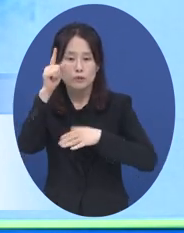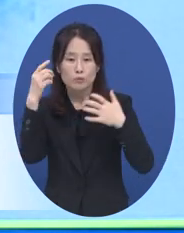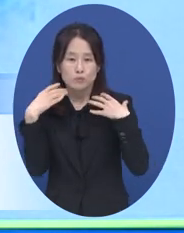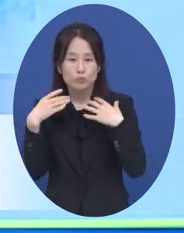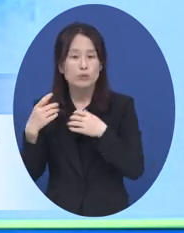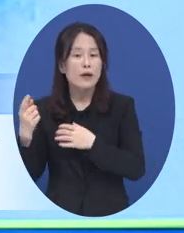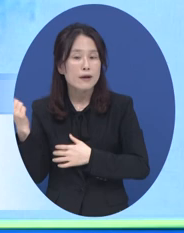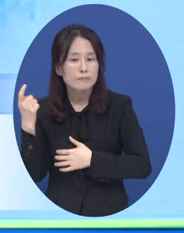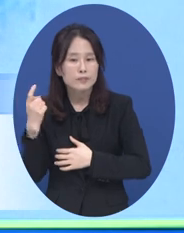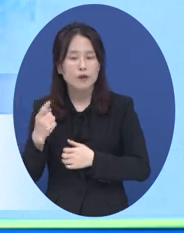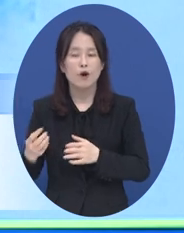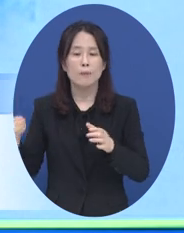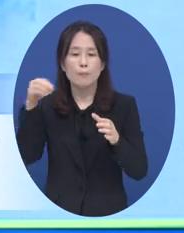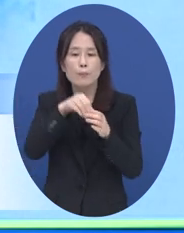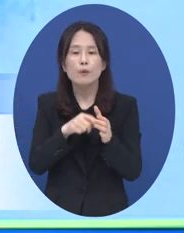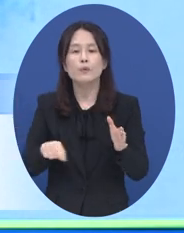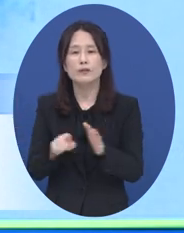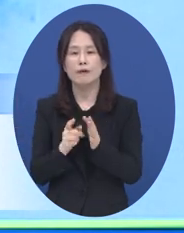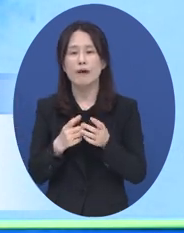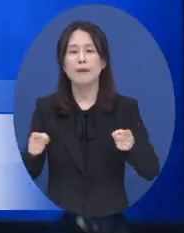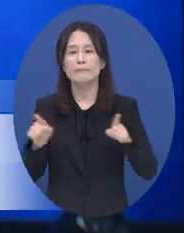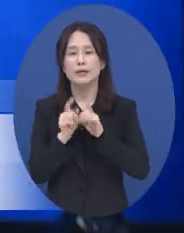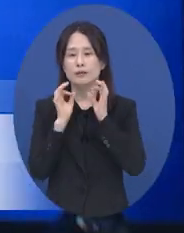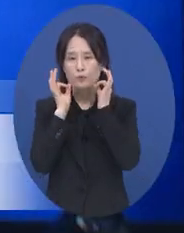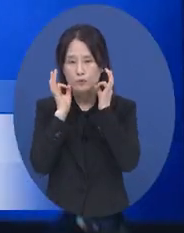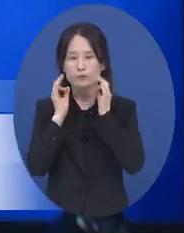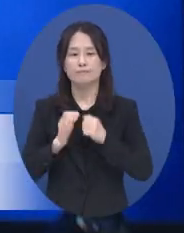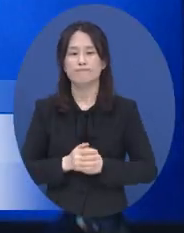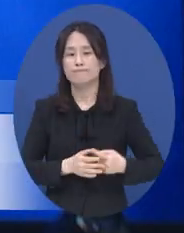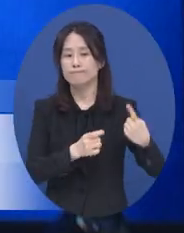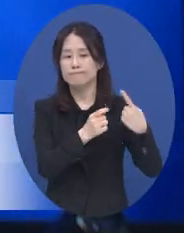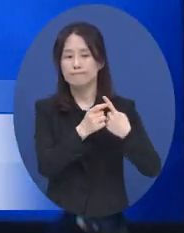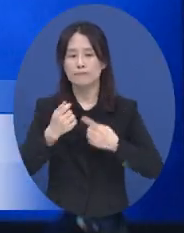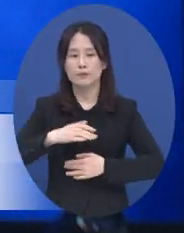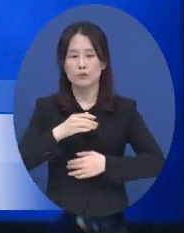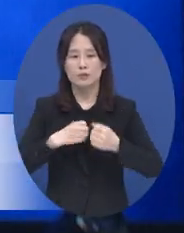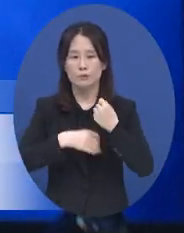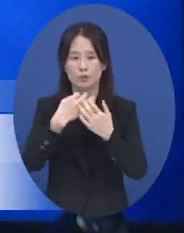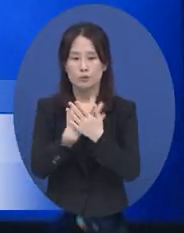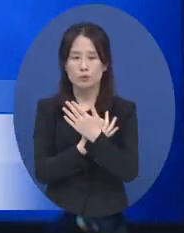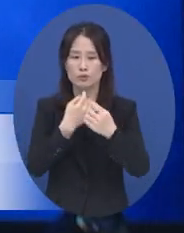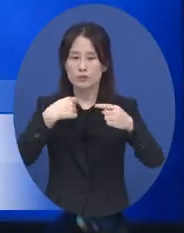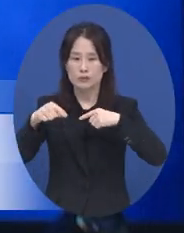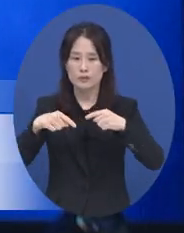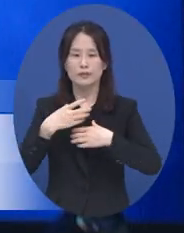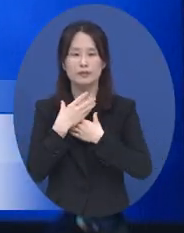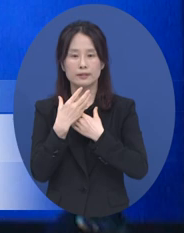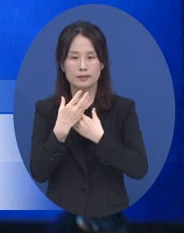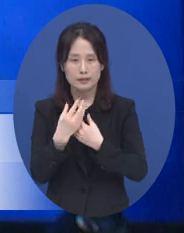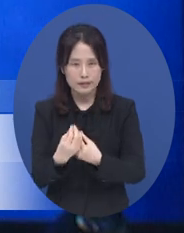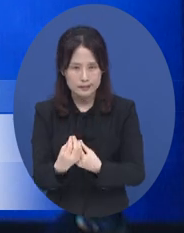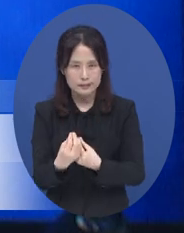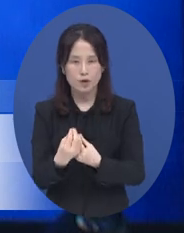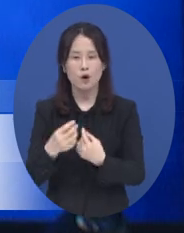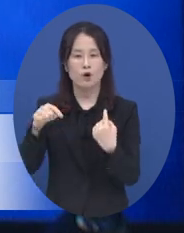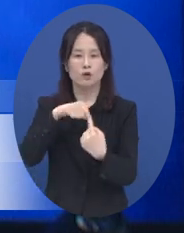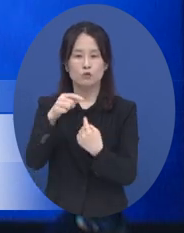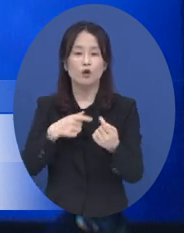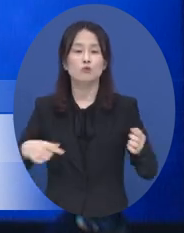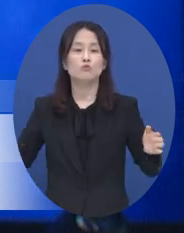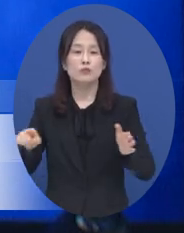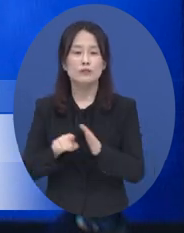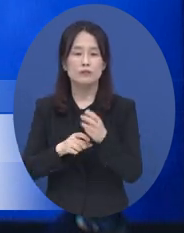지방정부의 목소리를 반영하기 위해 함께 노력한다. 하나, 우리는 기본소득 정책이